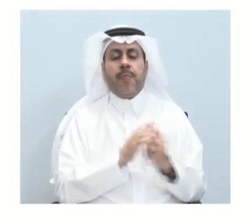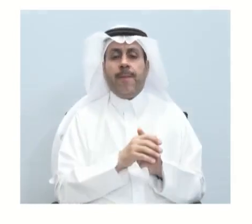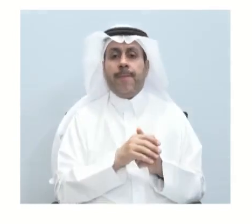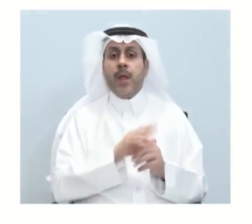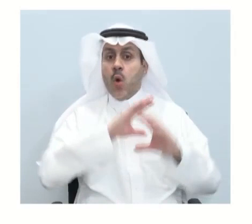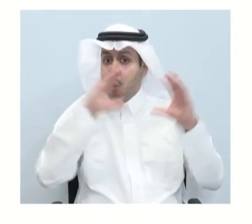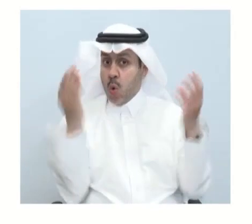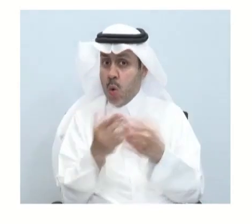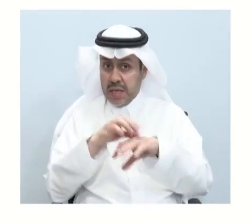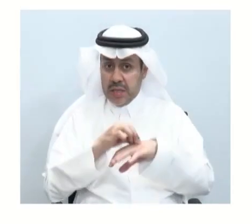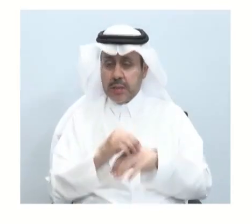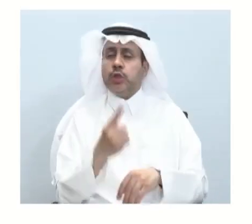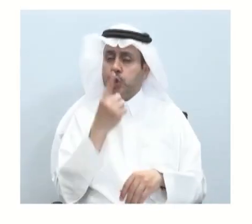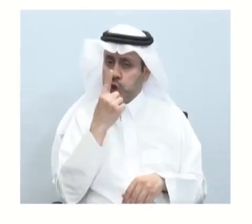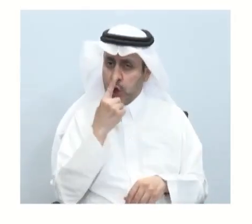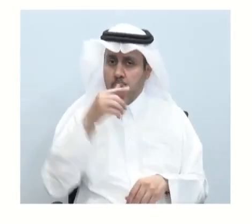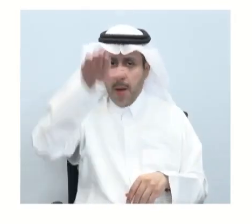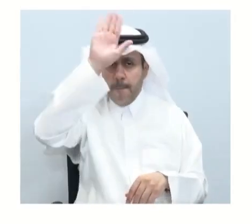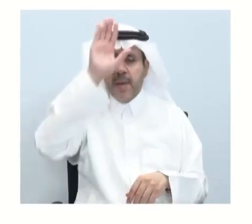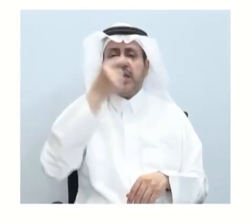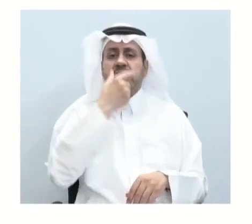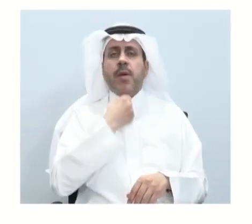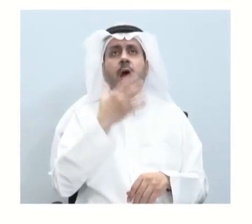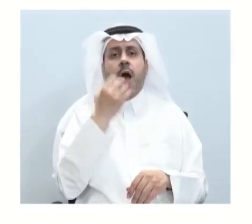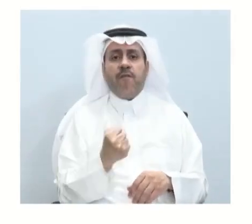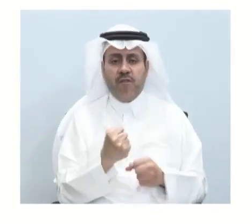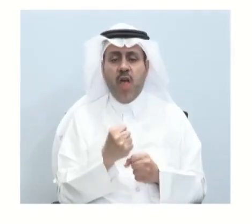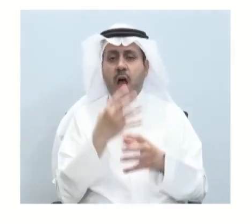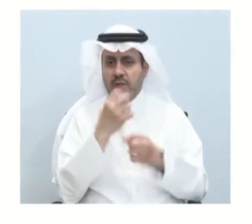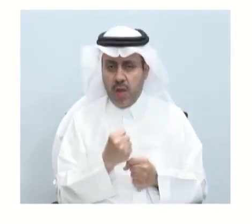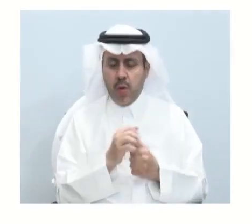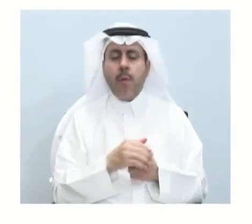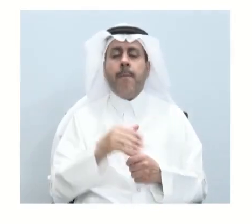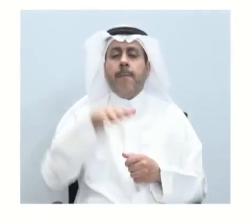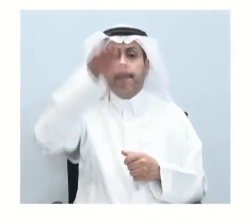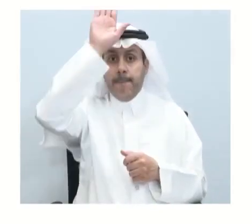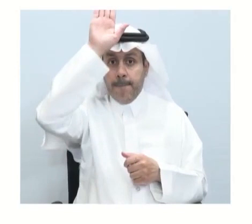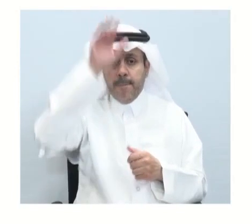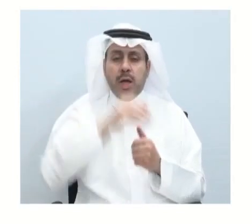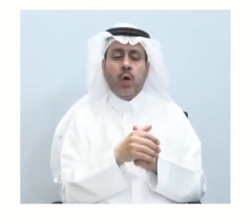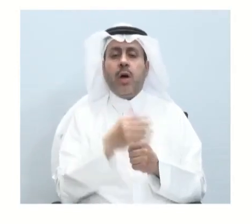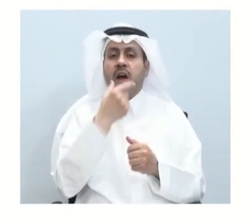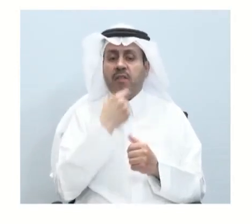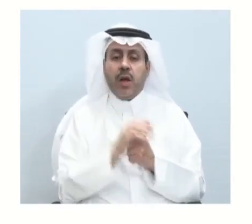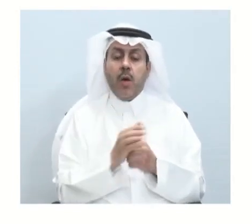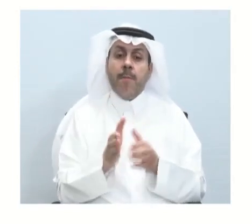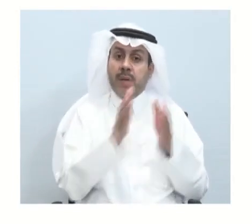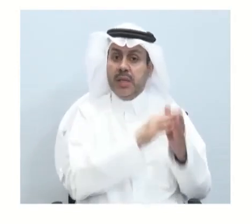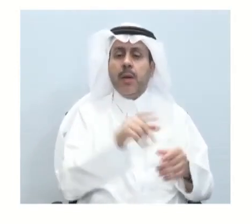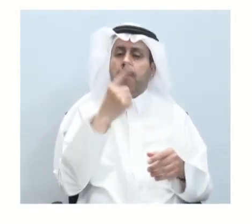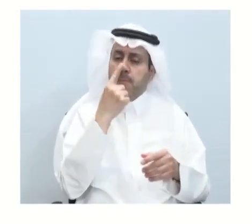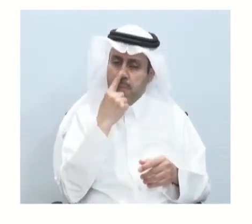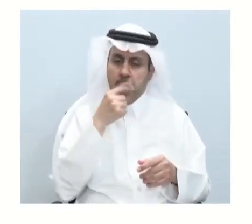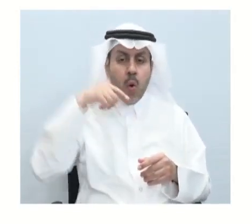الشريفين ليكون ملكا للمملكه العربيه السعوديه وبايعوا ولي العهد ليكون خلفا خلفا له ليكون